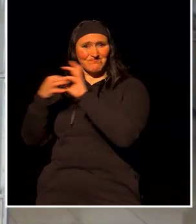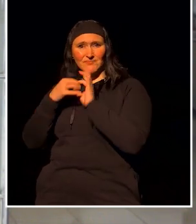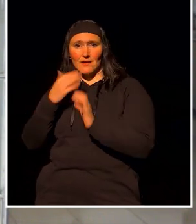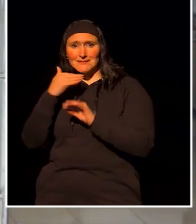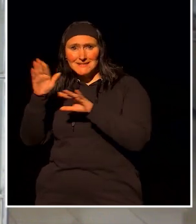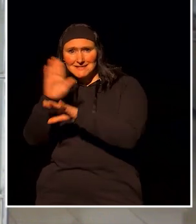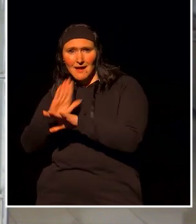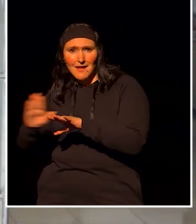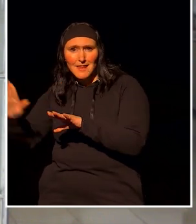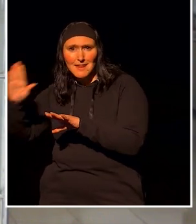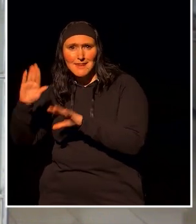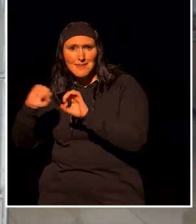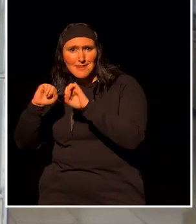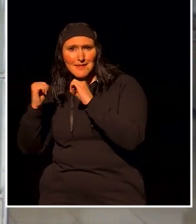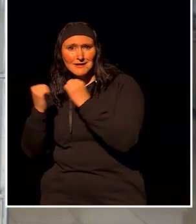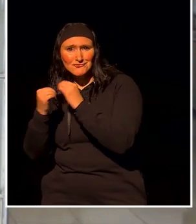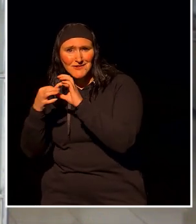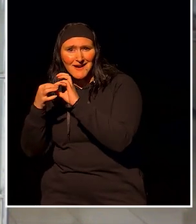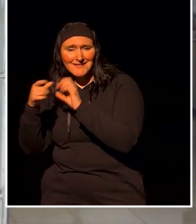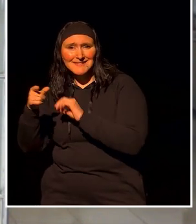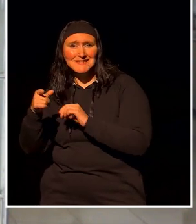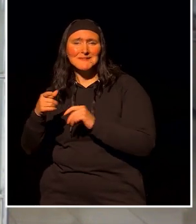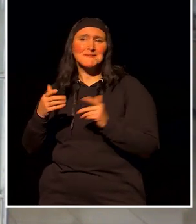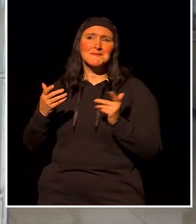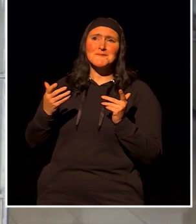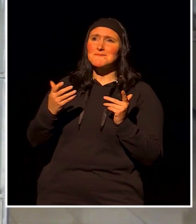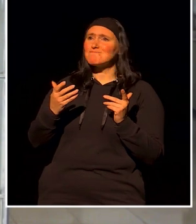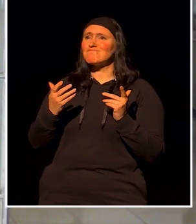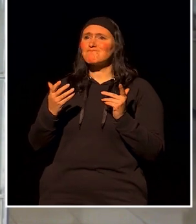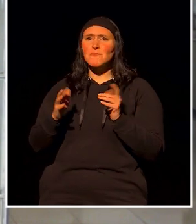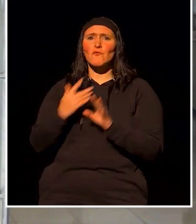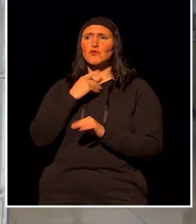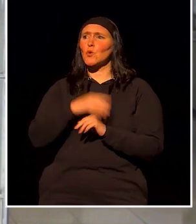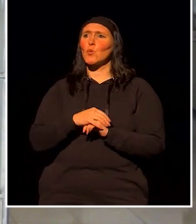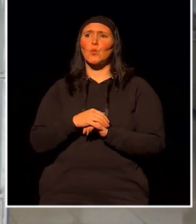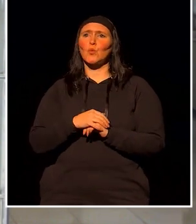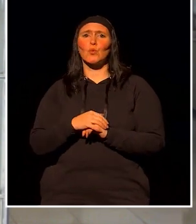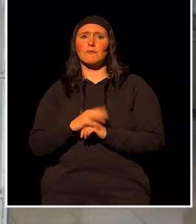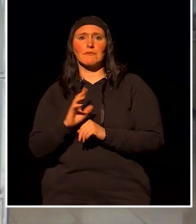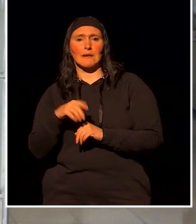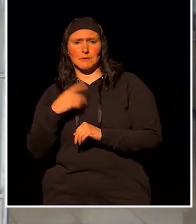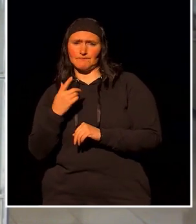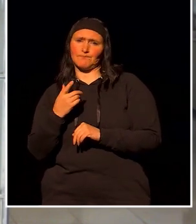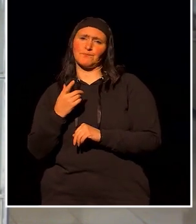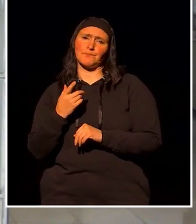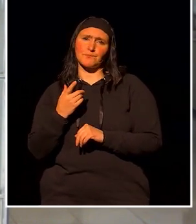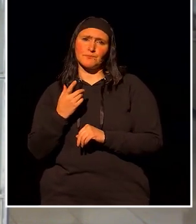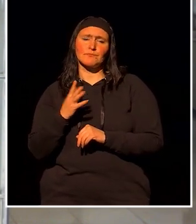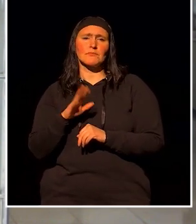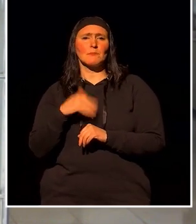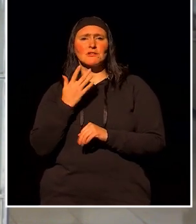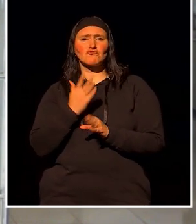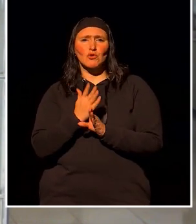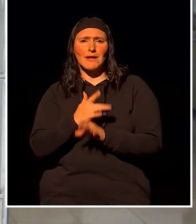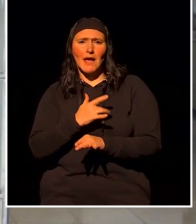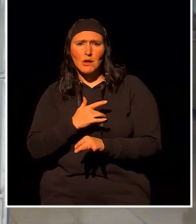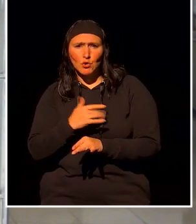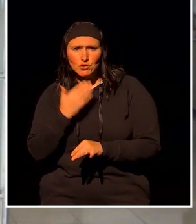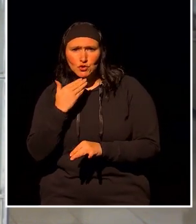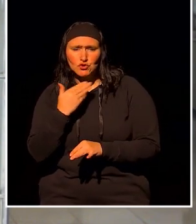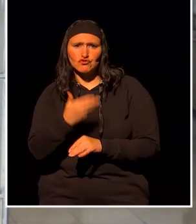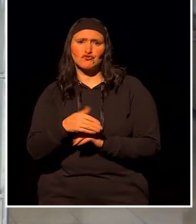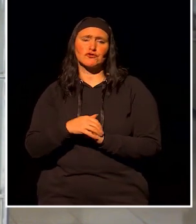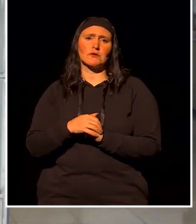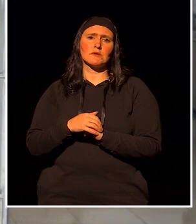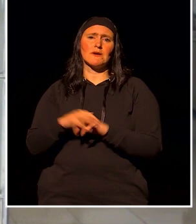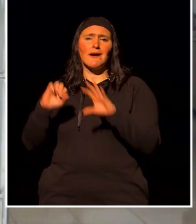keinen Sinn macht, weil der Antisemitismus israelbezogen ist, jüdisch bezogen ist, dass die Unterscheidung